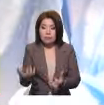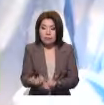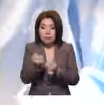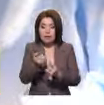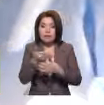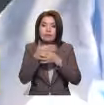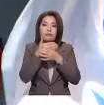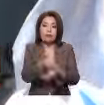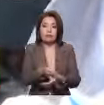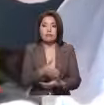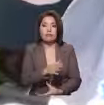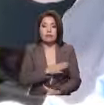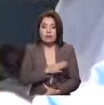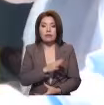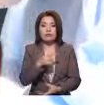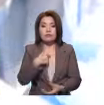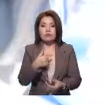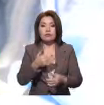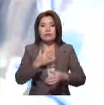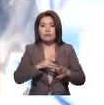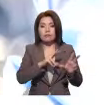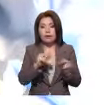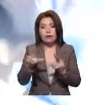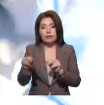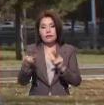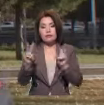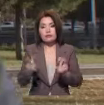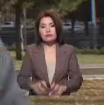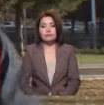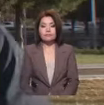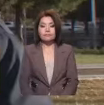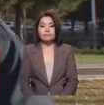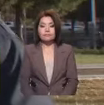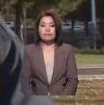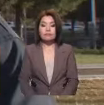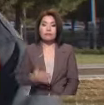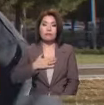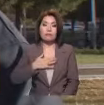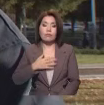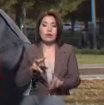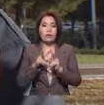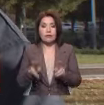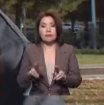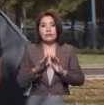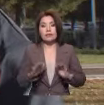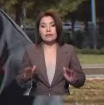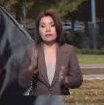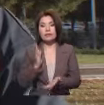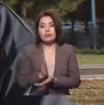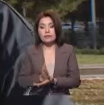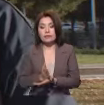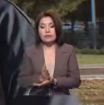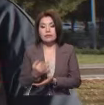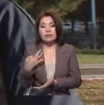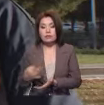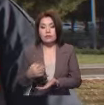тамшыдай болсын қол ұшымды созалсам, мен үшін бақыт дейді. Менде әкем, менде балам бар. Сондықтан ешбір ой болмады. Ал